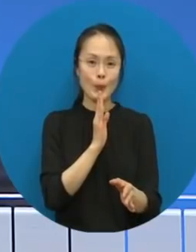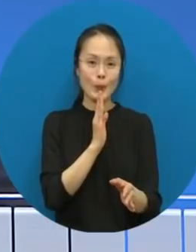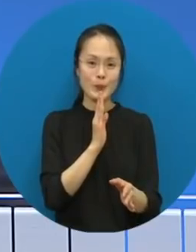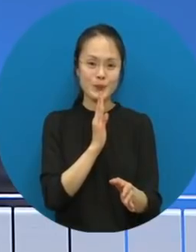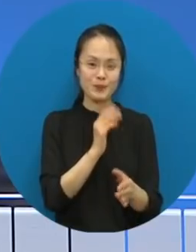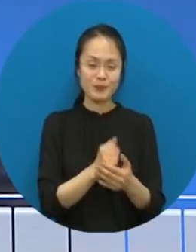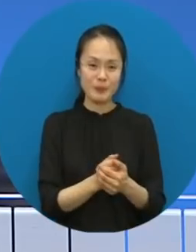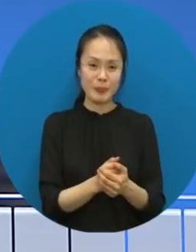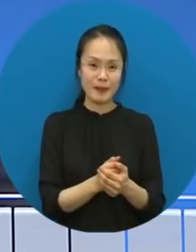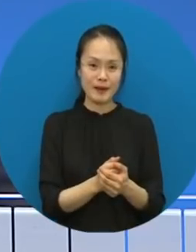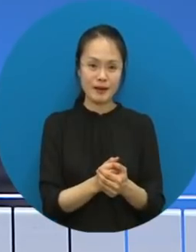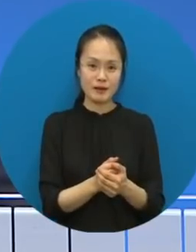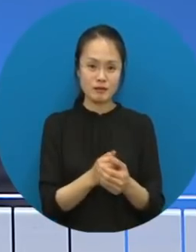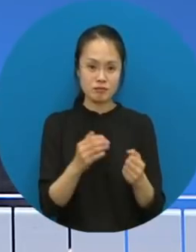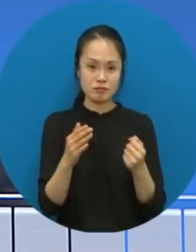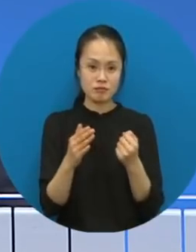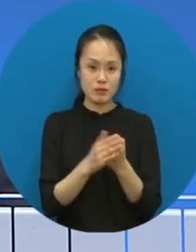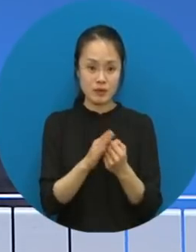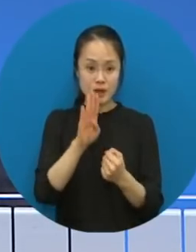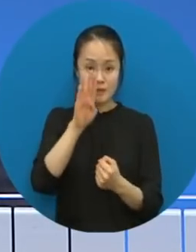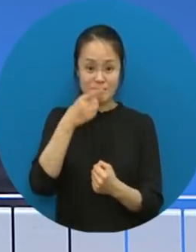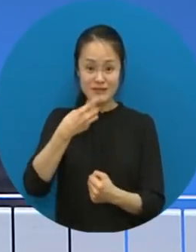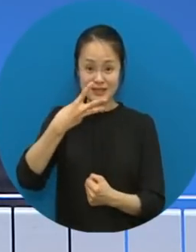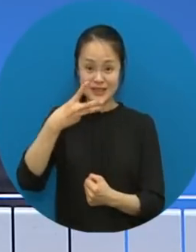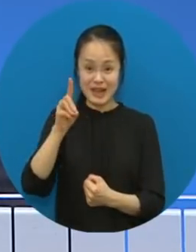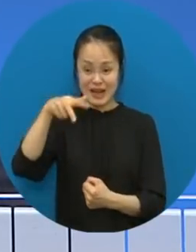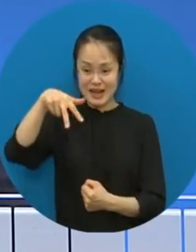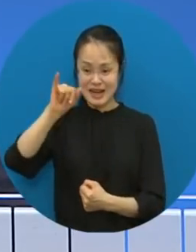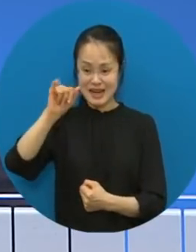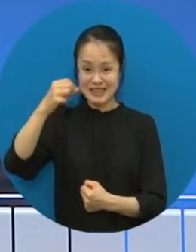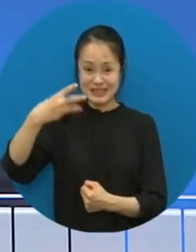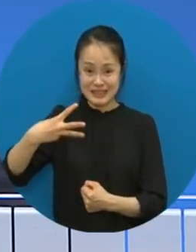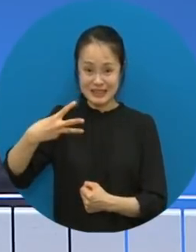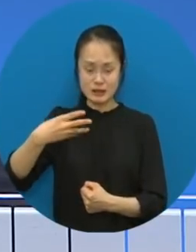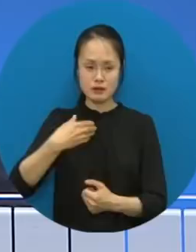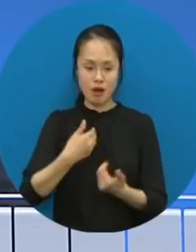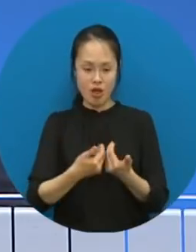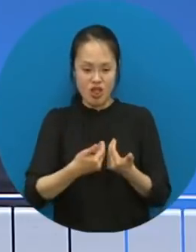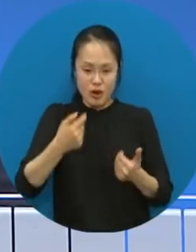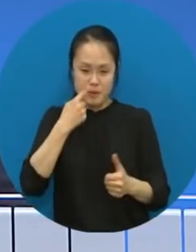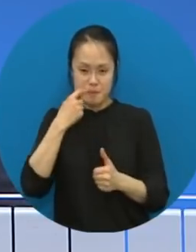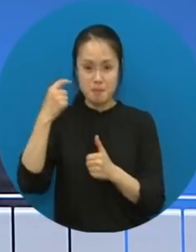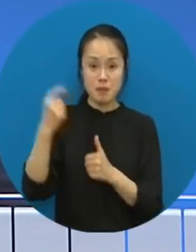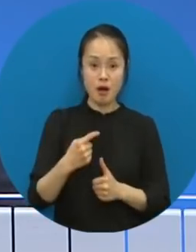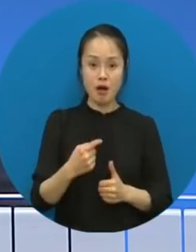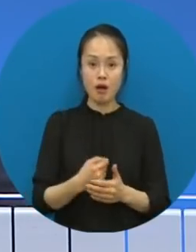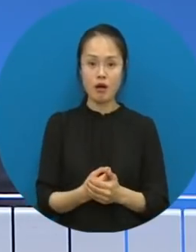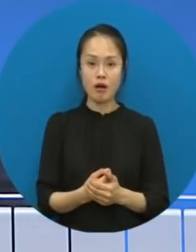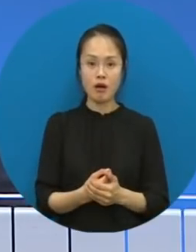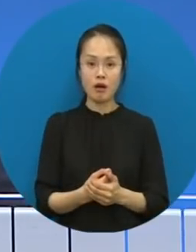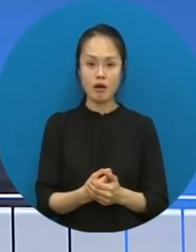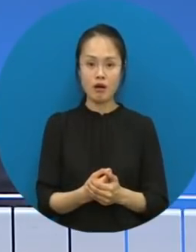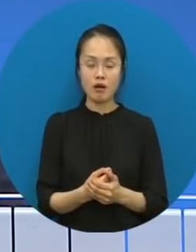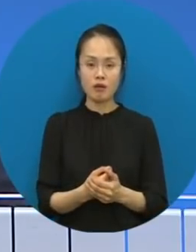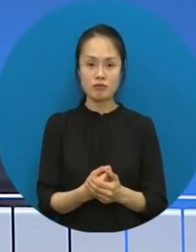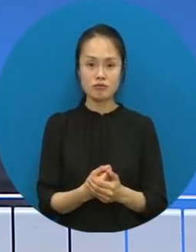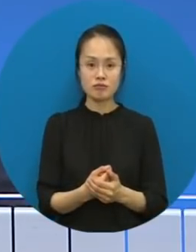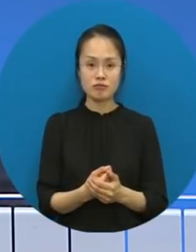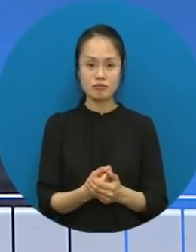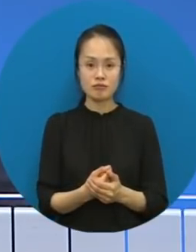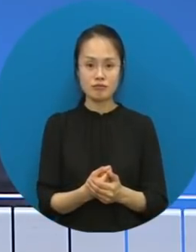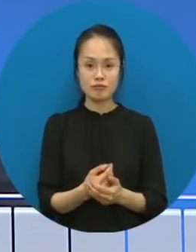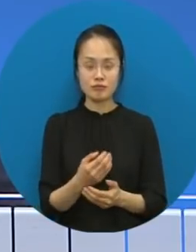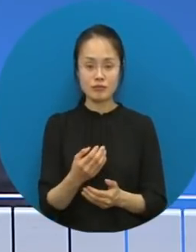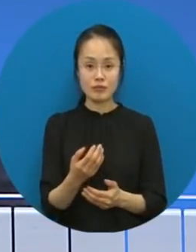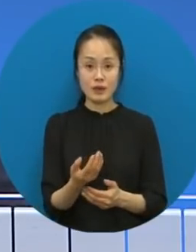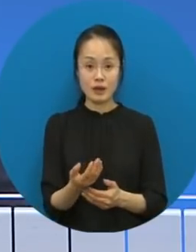그랬더니 완전히 반대 나라 브라질을 보냈습니다. 근데 브라질 사람들도 두려워하는